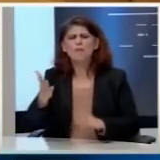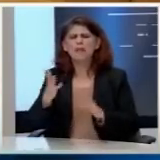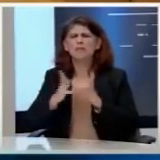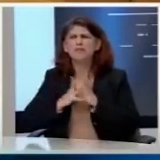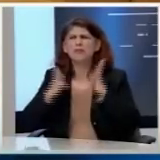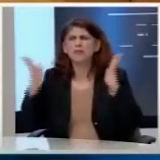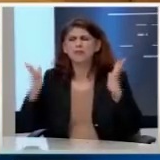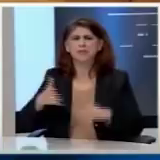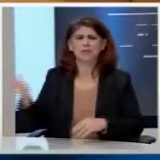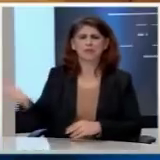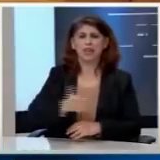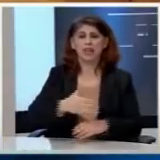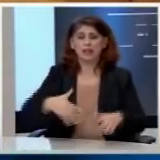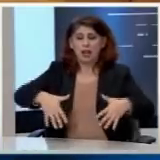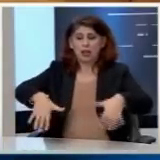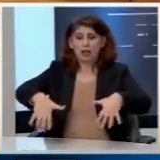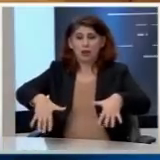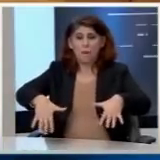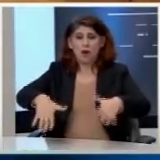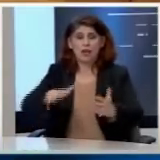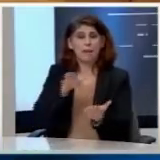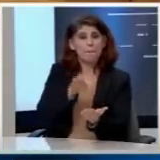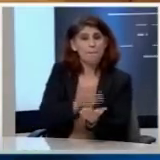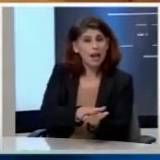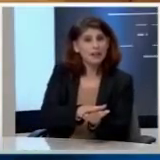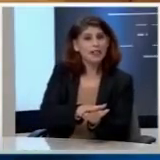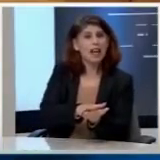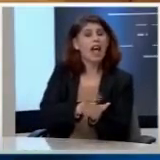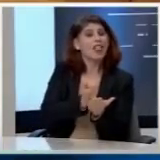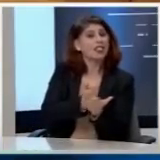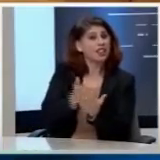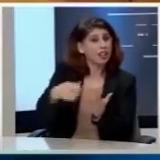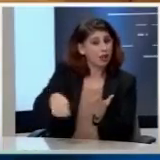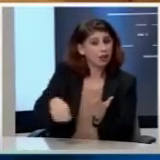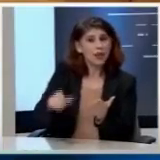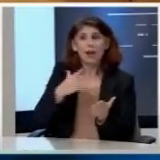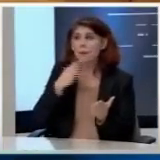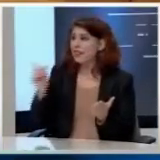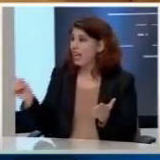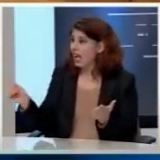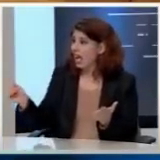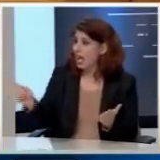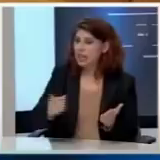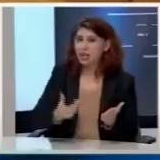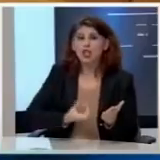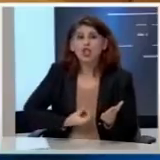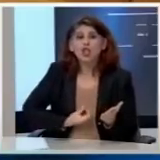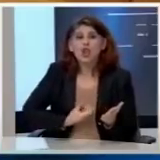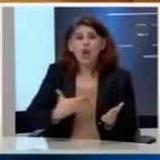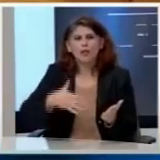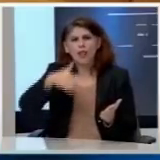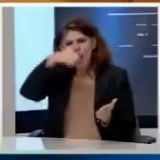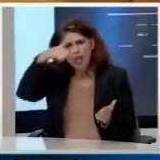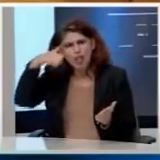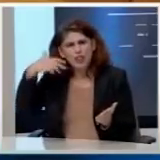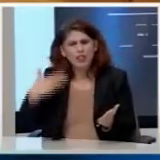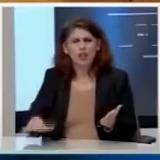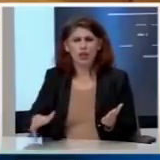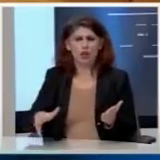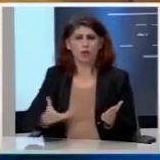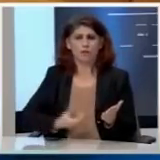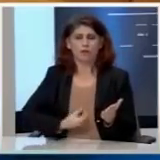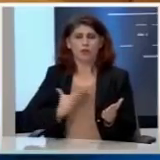κατεσχήνη για την κατατρομοκράτηση μαρτύρων και δικαιοσύνης, επειδή νιώθετε και ιδρώνετε που το νιώθετε ότι